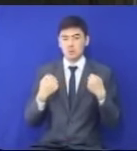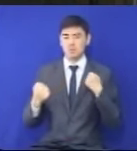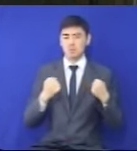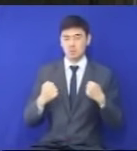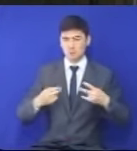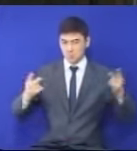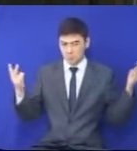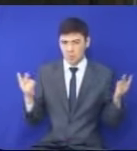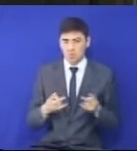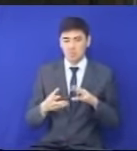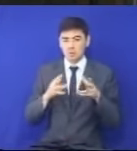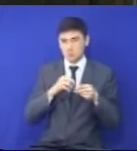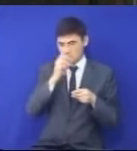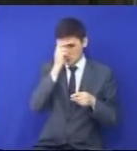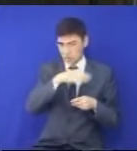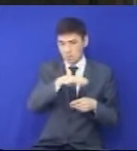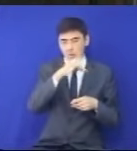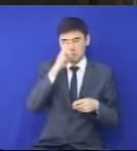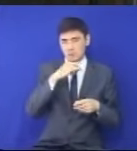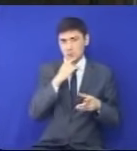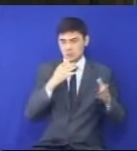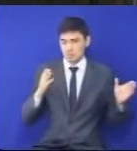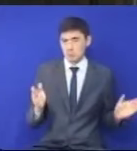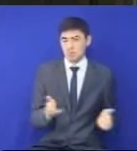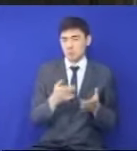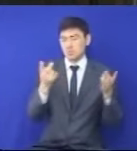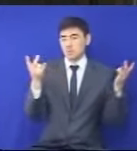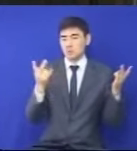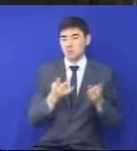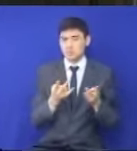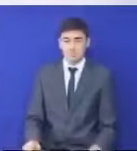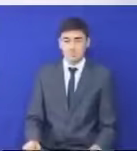шынықтырып, осы еліміздің көк туын басқа елдерде желбіретсін деген ойдамын.